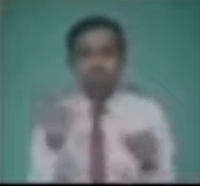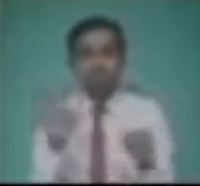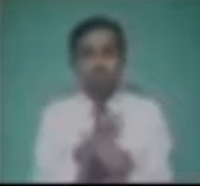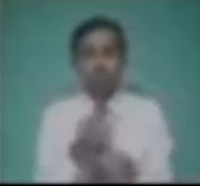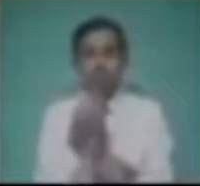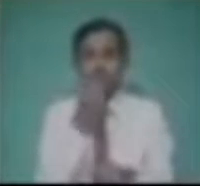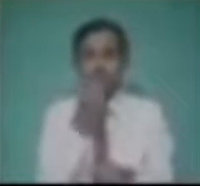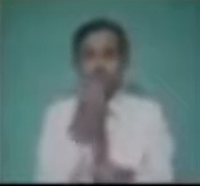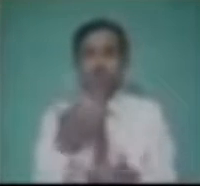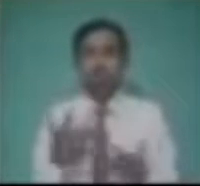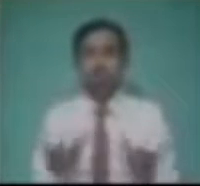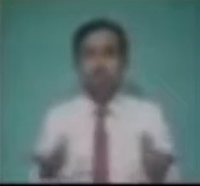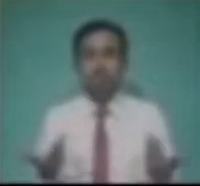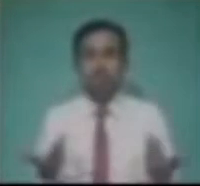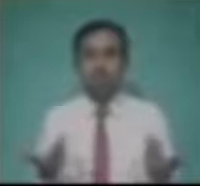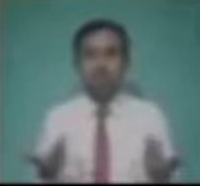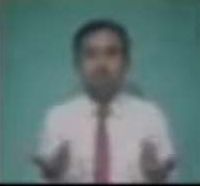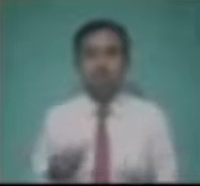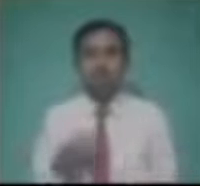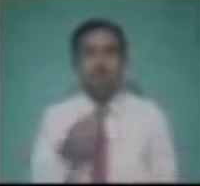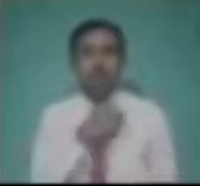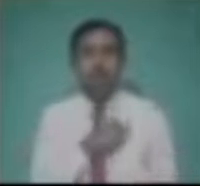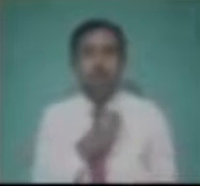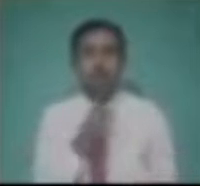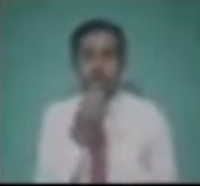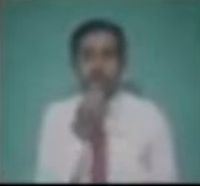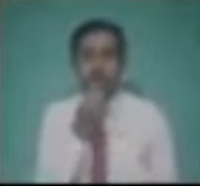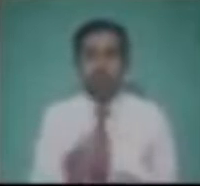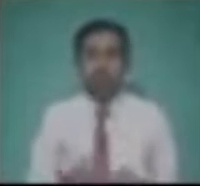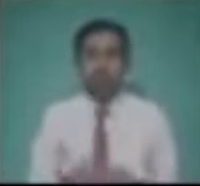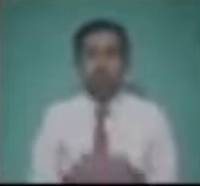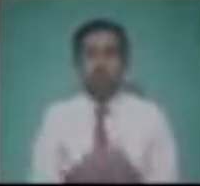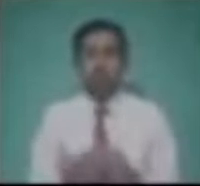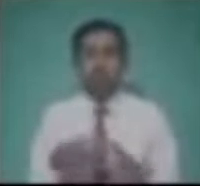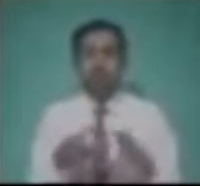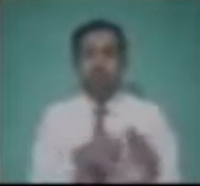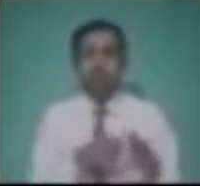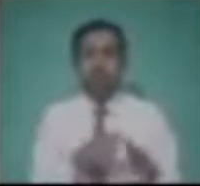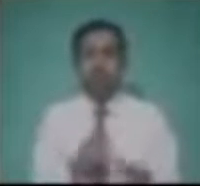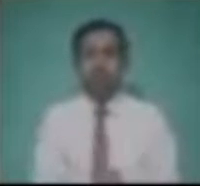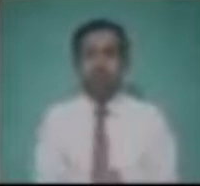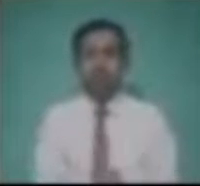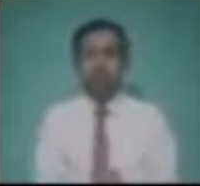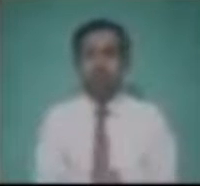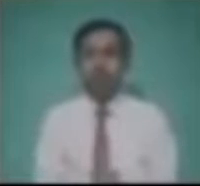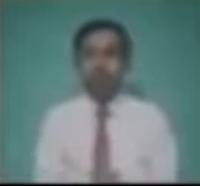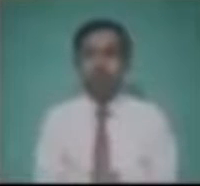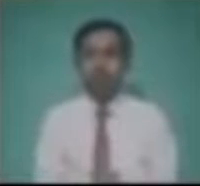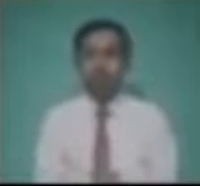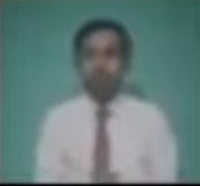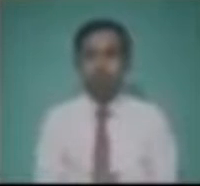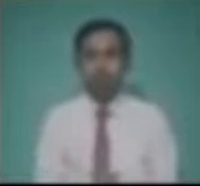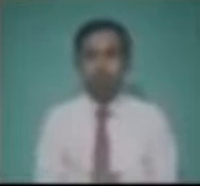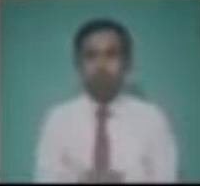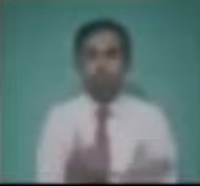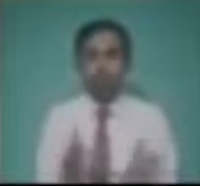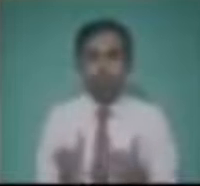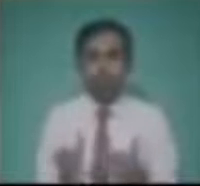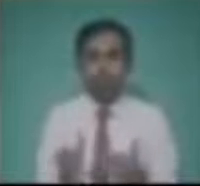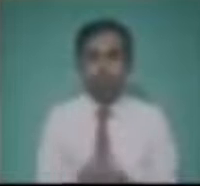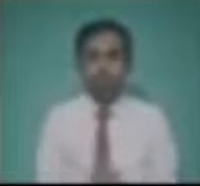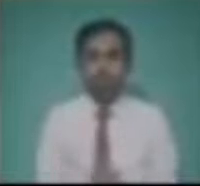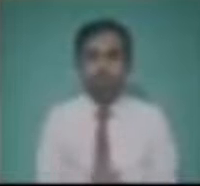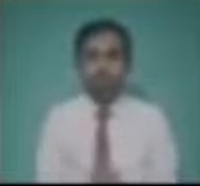ආහාර ගැනීමෙන් වළකිනවා. මොකද ලාභ කෑම අරගෙන ඉවරලා බඩ පුරවා ගන්න උත්සාහ කරනවා කියලා. එතෙන්ට ගිහිල්ලා තියෙනවා. ඊළඟට අපි